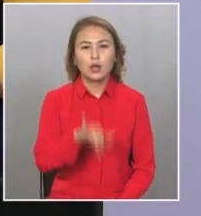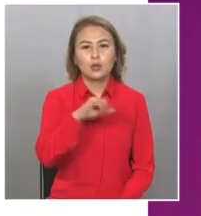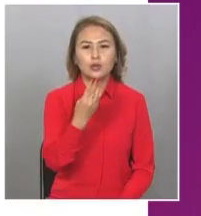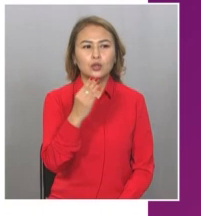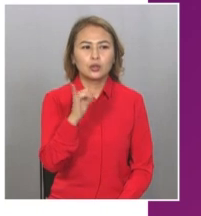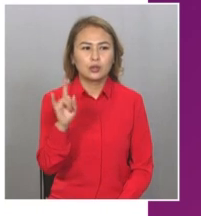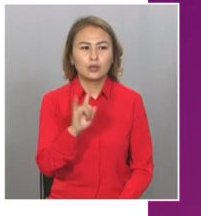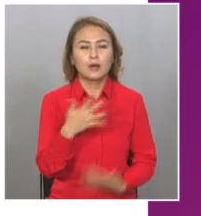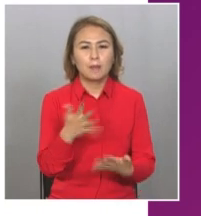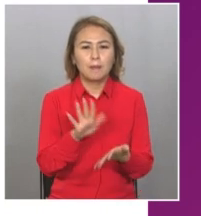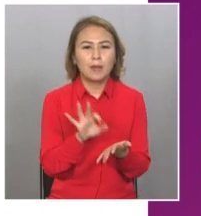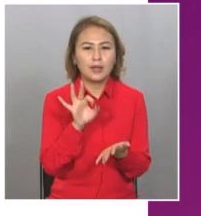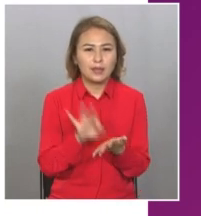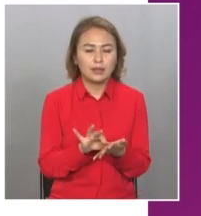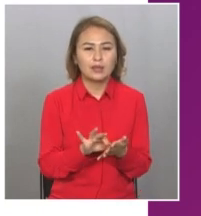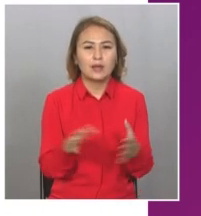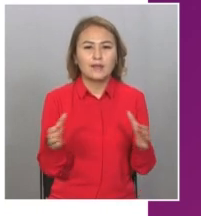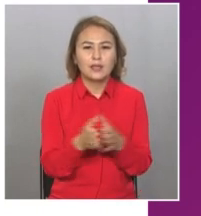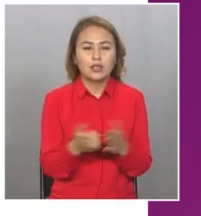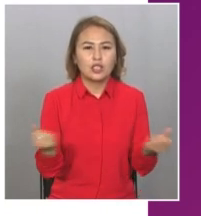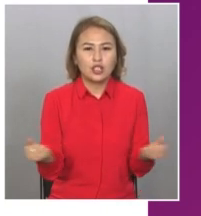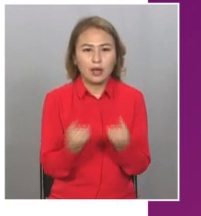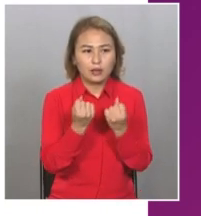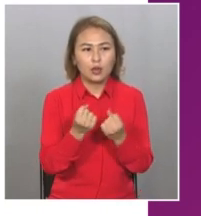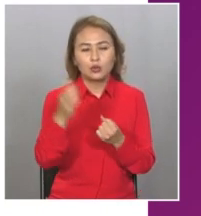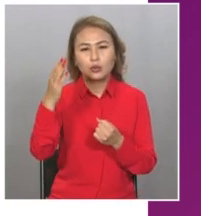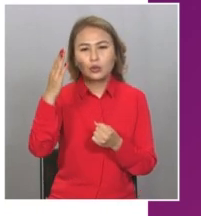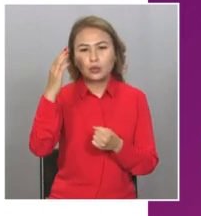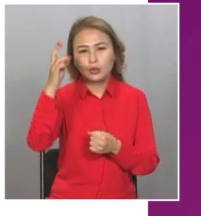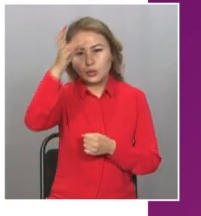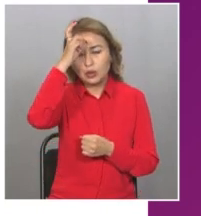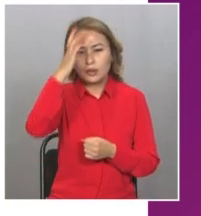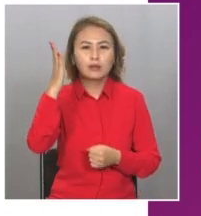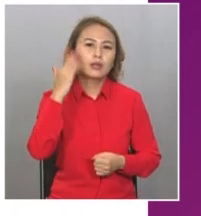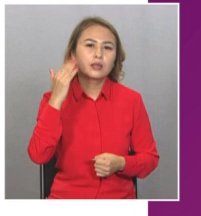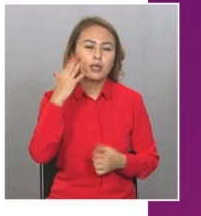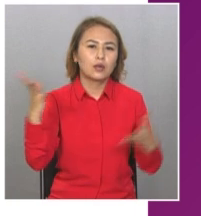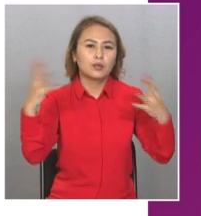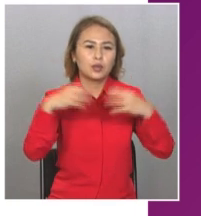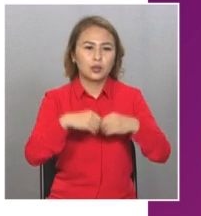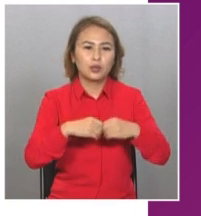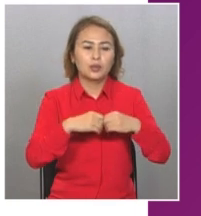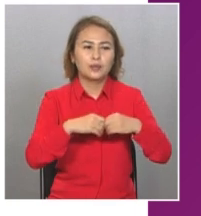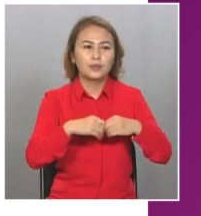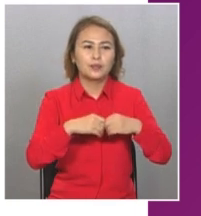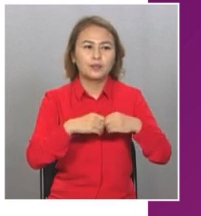300-діктердің мақсаты федерацияны жақтау түрік-татар қоғамын біріктіру болды.